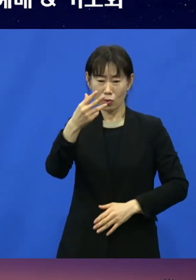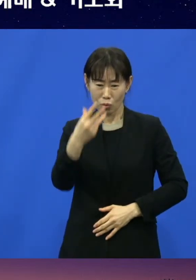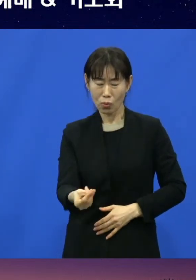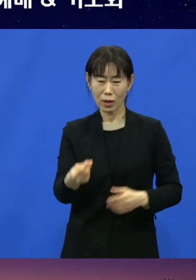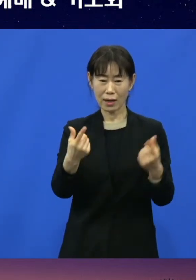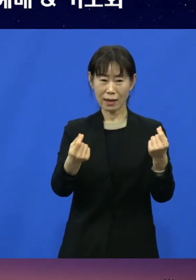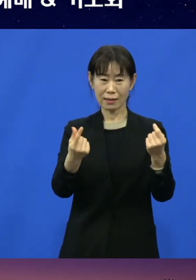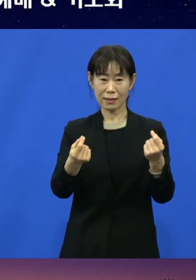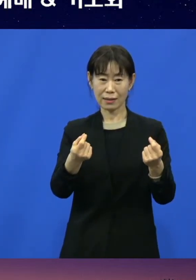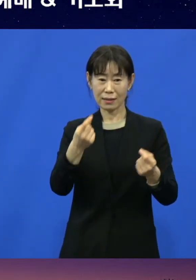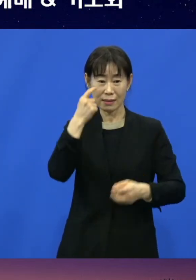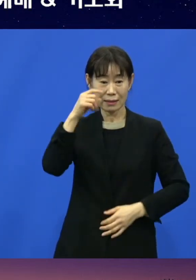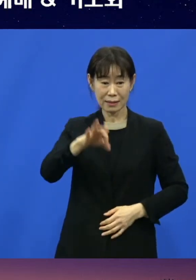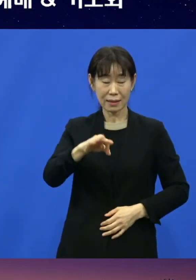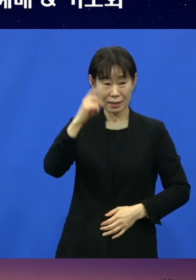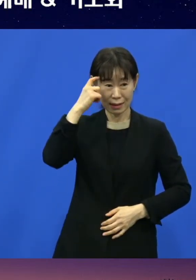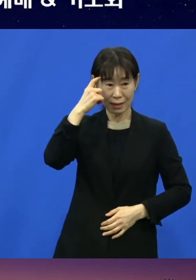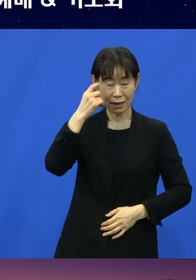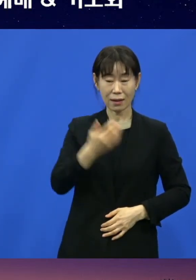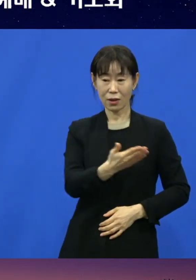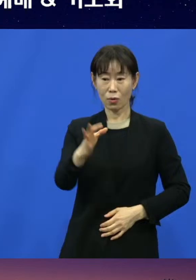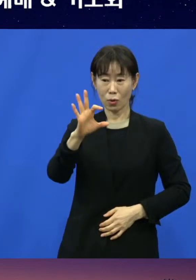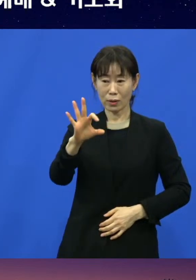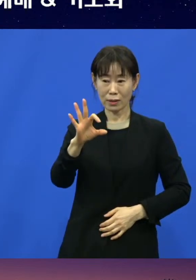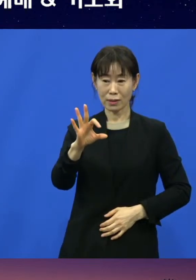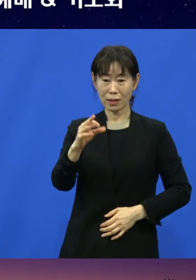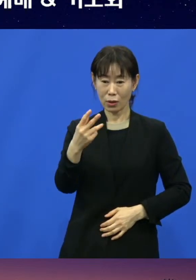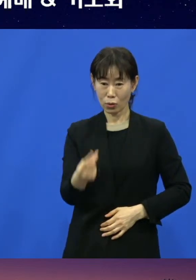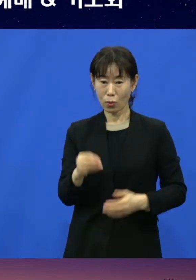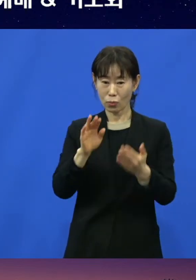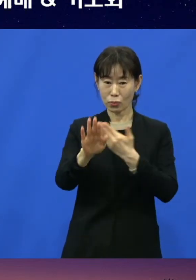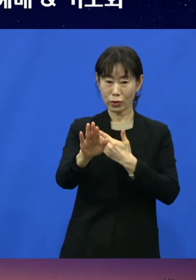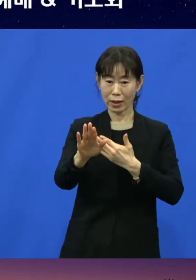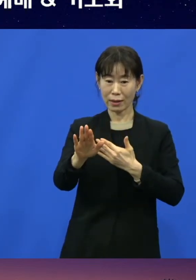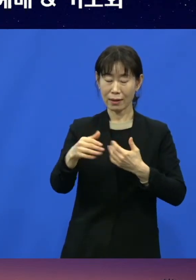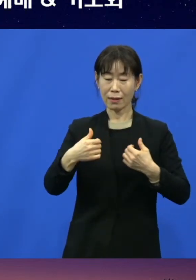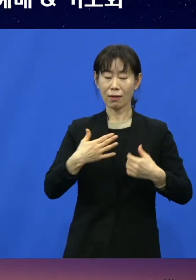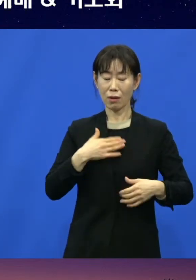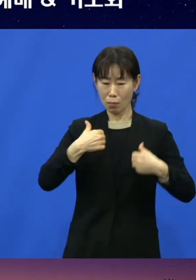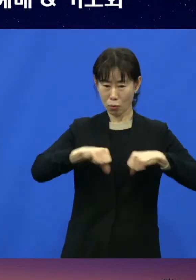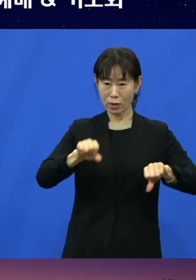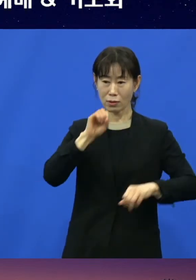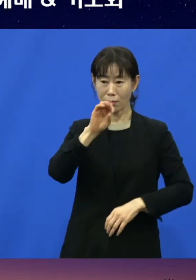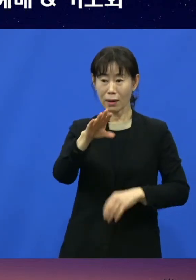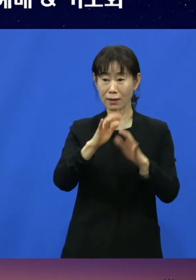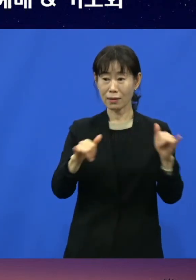여러분, 뭐 화장실에서 볼 보시고 난 다음에 내가 포기했어 이러시는 분 없잖아요.